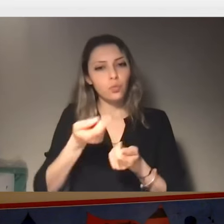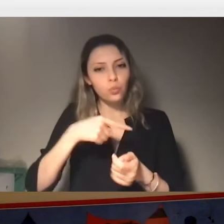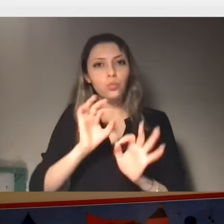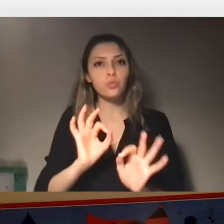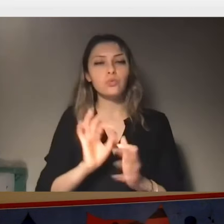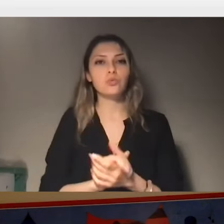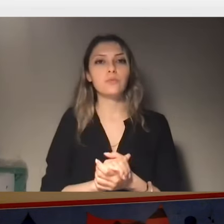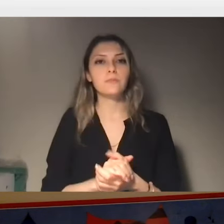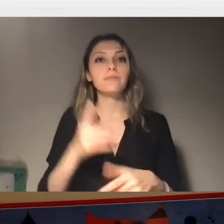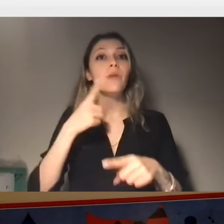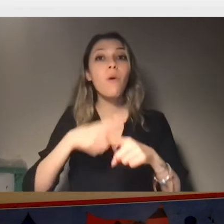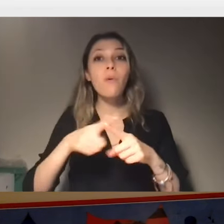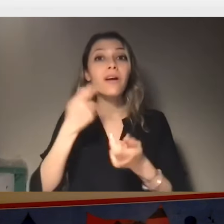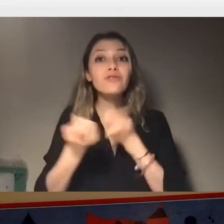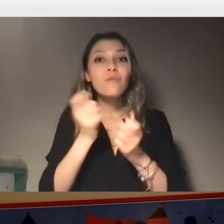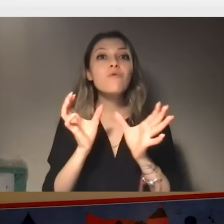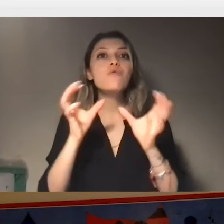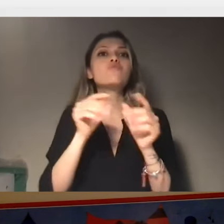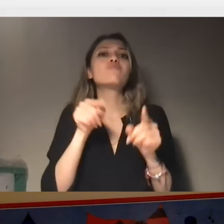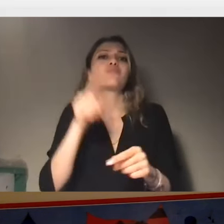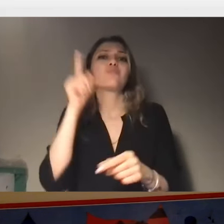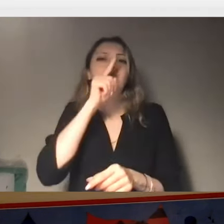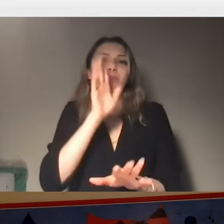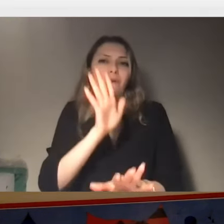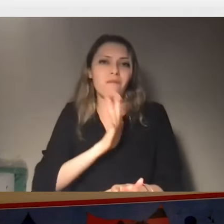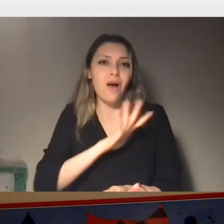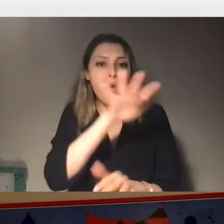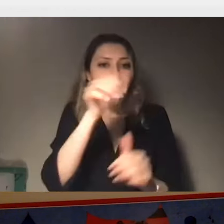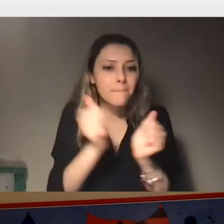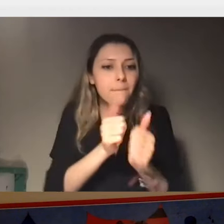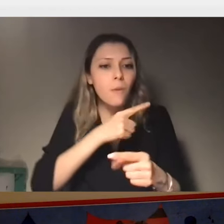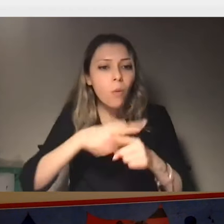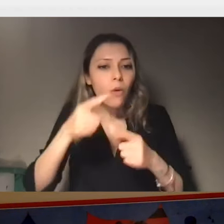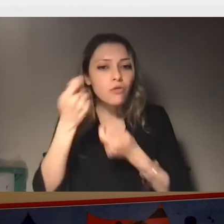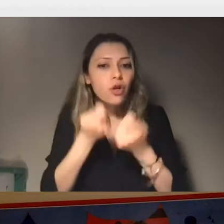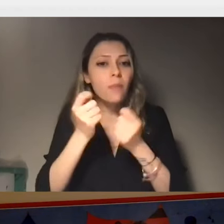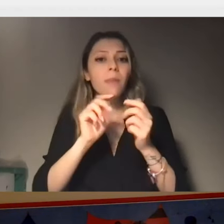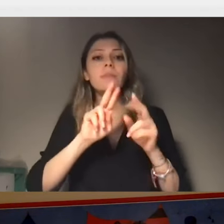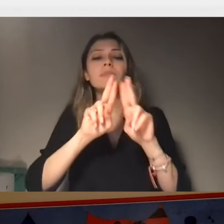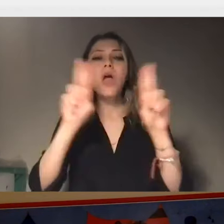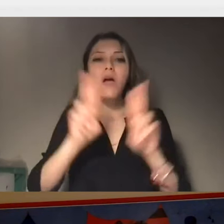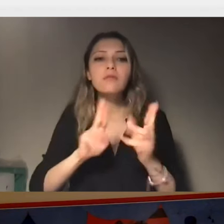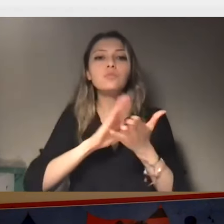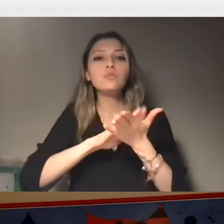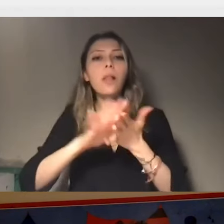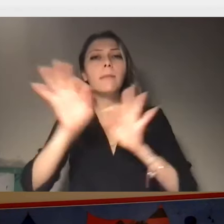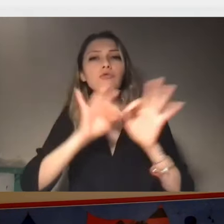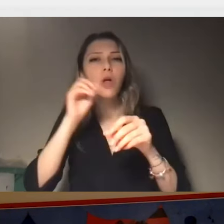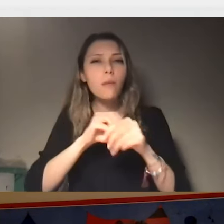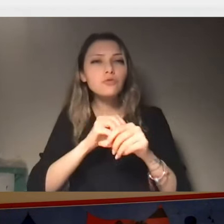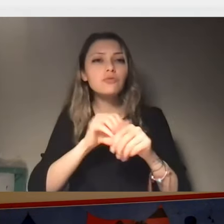ortak çalışma alanı. Ortak çalışma alanını hani evrensel periyodik incelemede çoğaltmaya çalışıyor. Pek çok